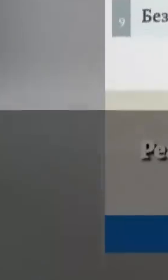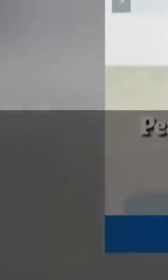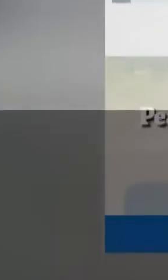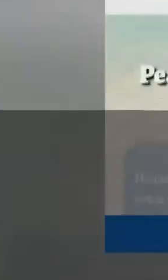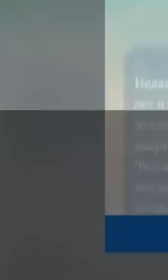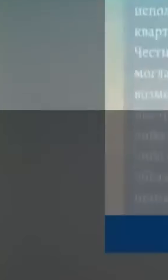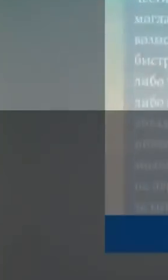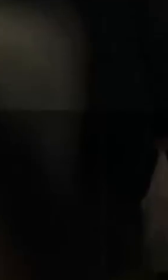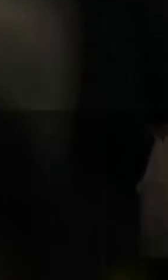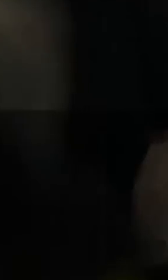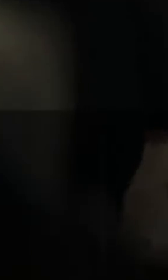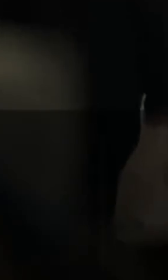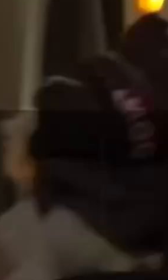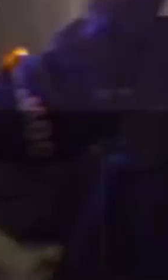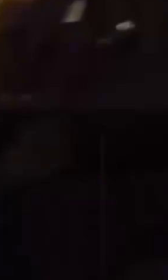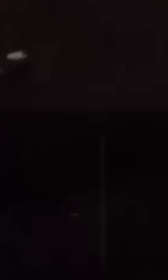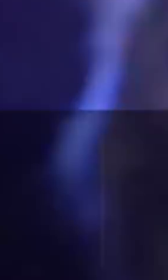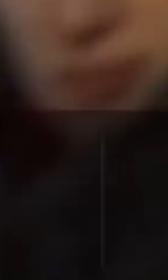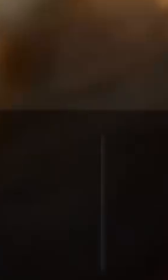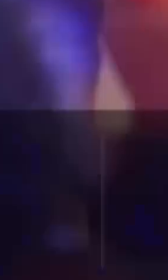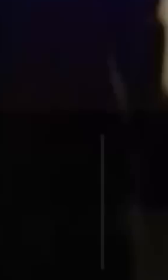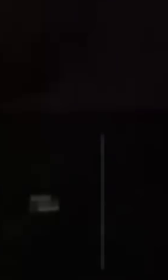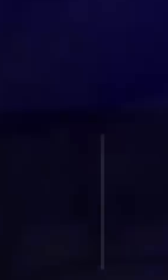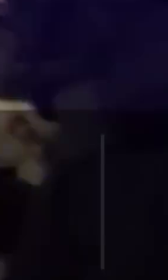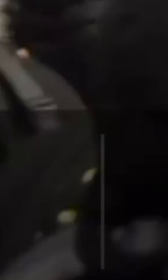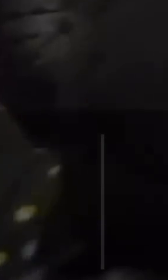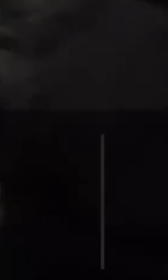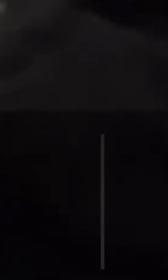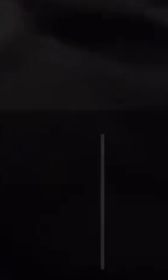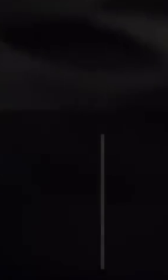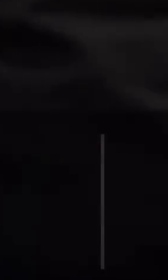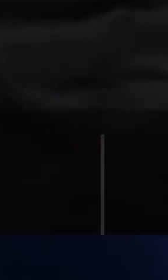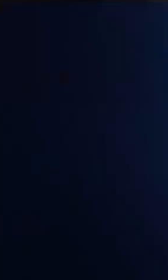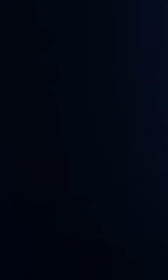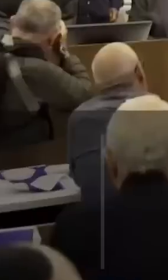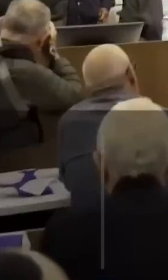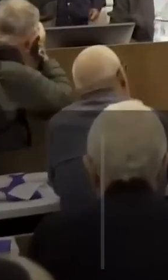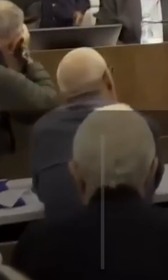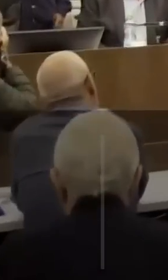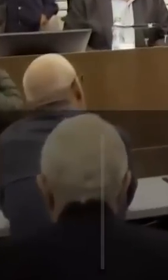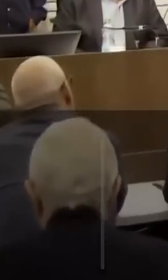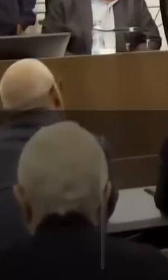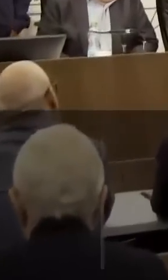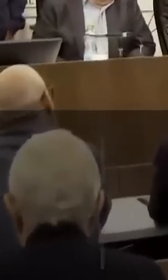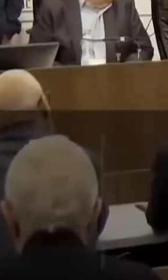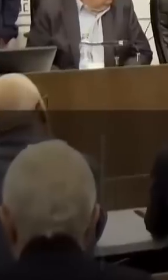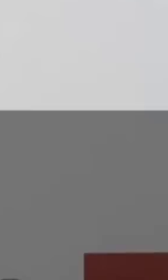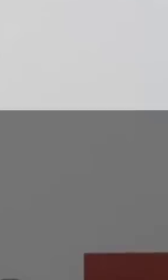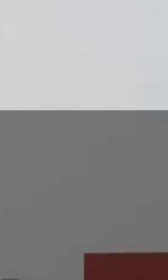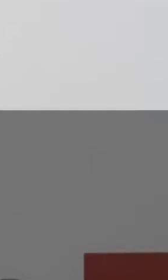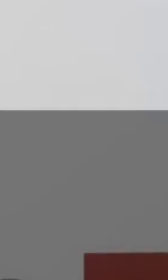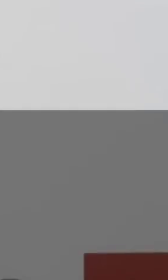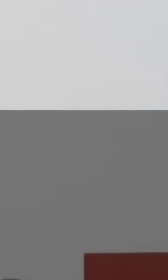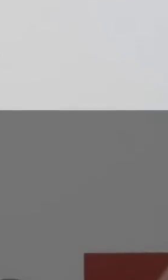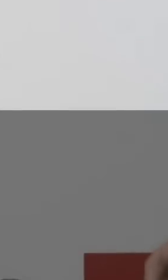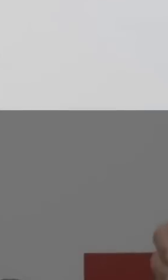בעקבות תחקיר כאן חדשות, אב וביתון נעצרו בחשד לשידול הזנות של פליטות מאוקראינה. האיש החזק